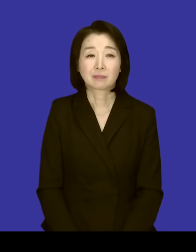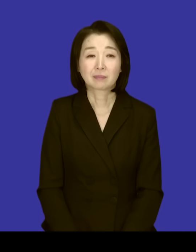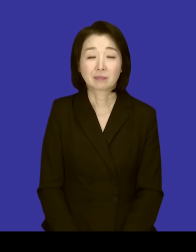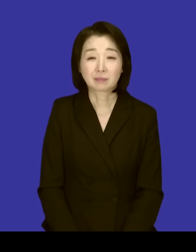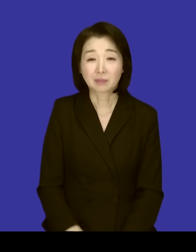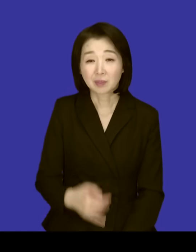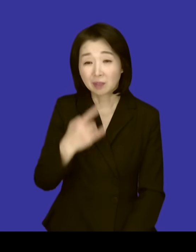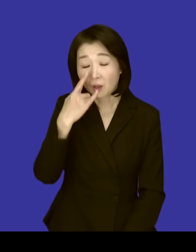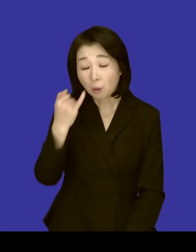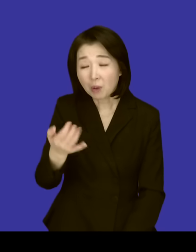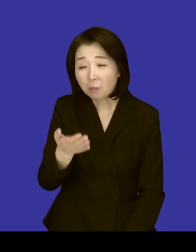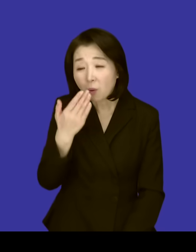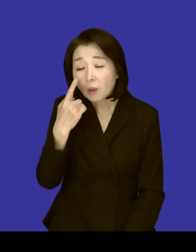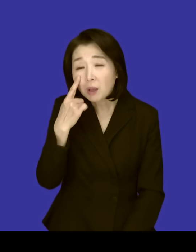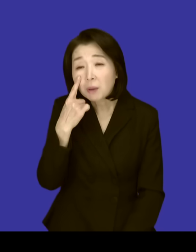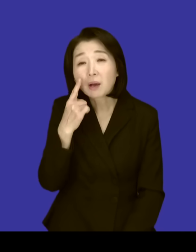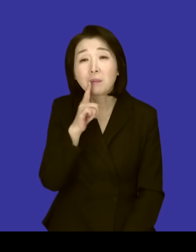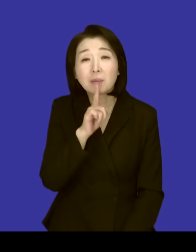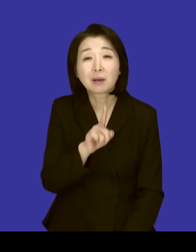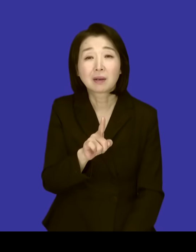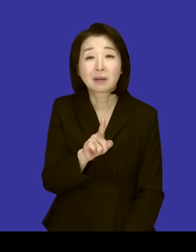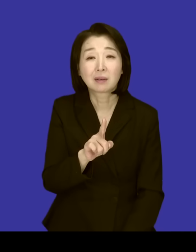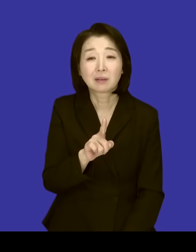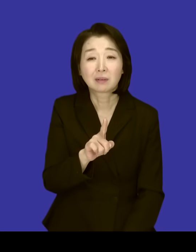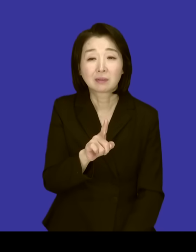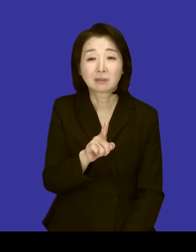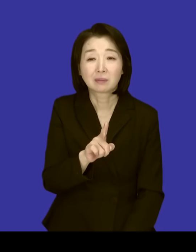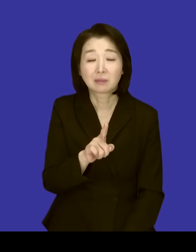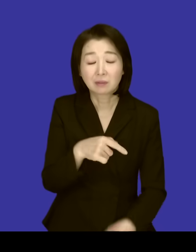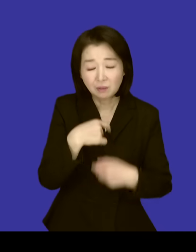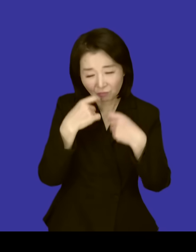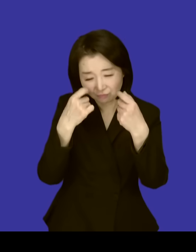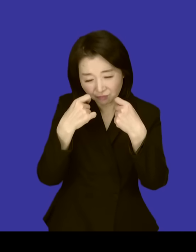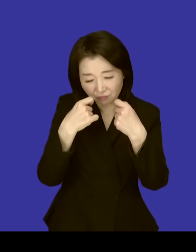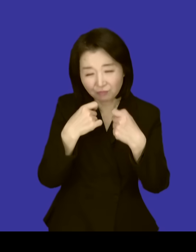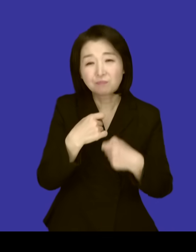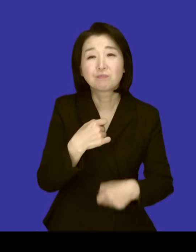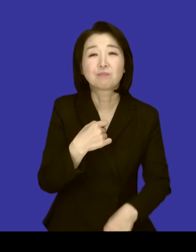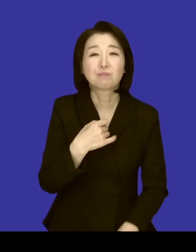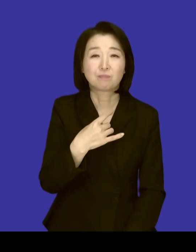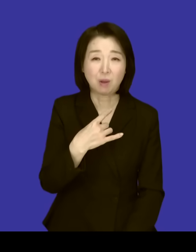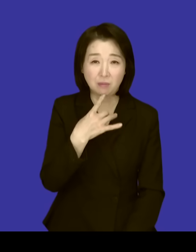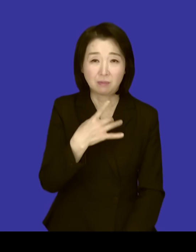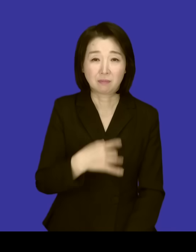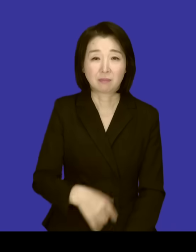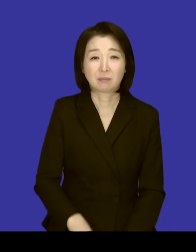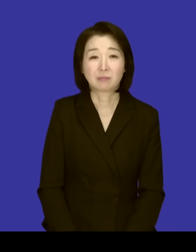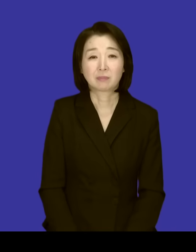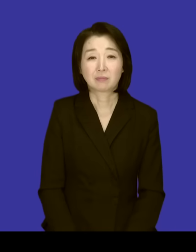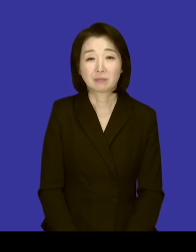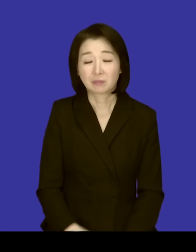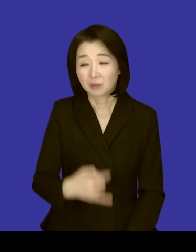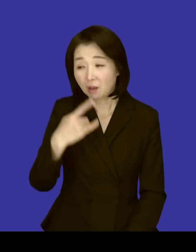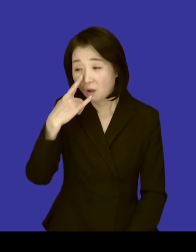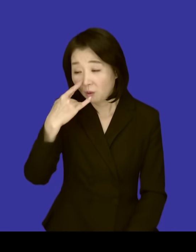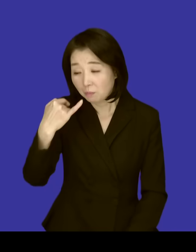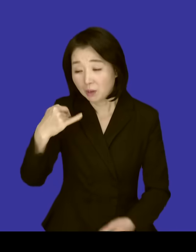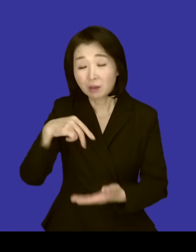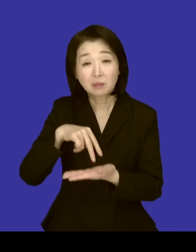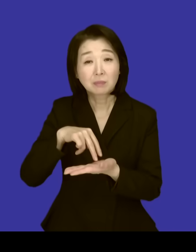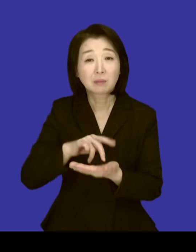뭐 엄마가 이것 좀 먹어봐 이렇게 막 해도 또 우는 소리만 들리고 그러니까 엄마